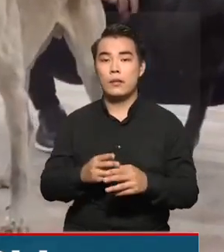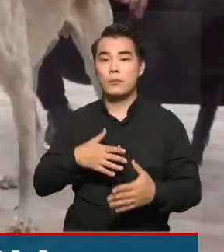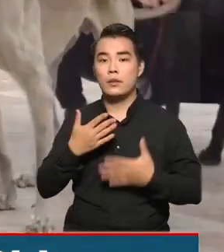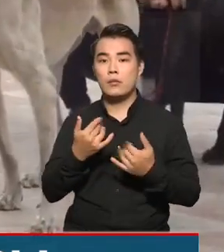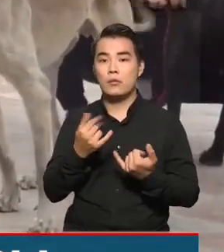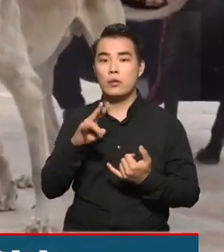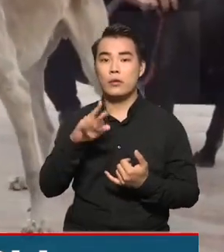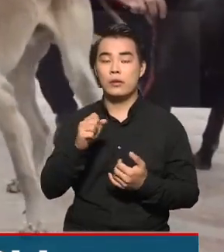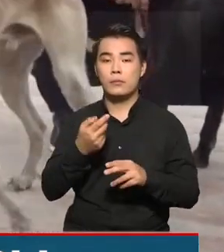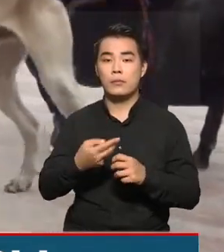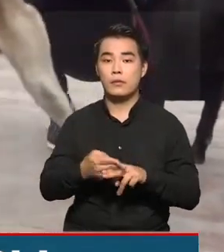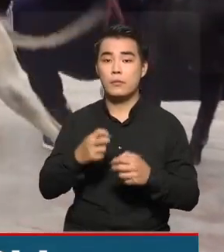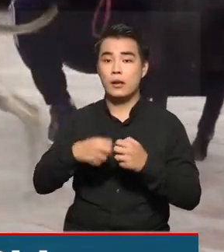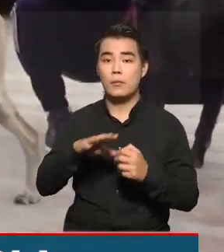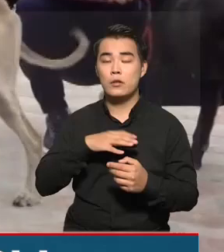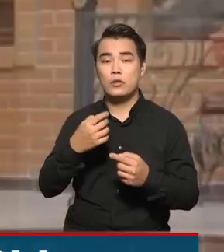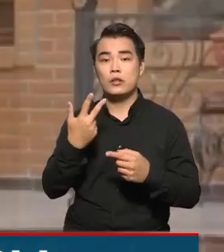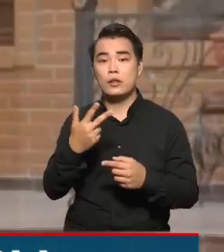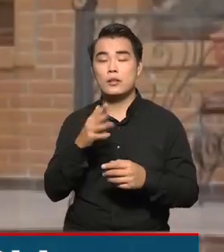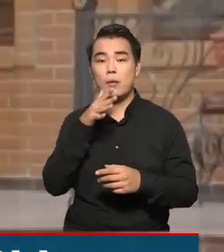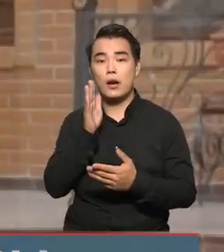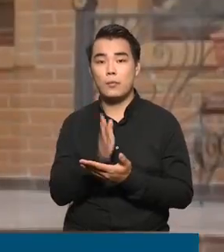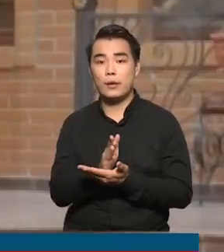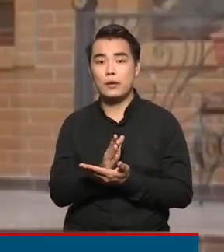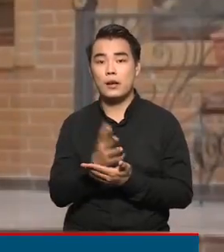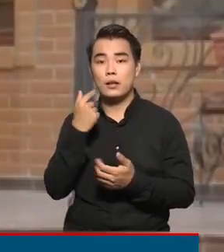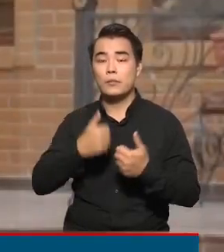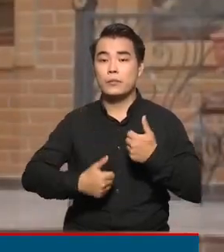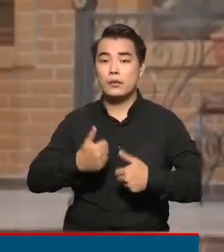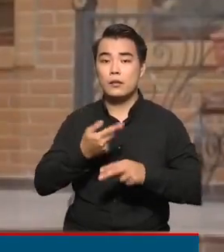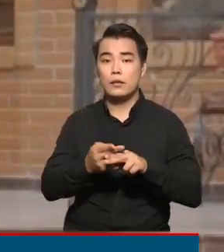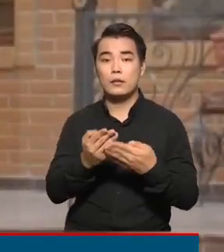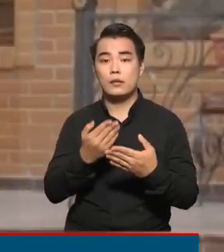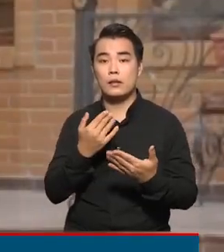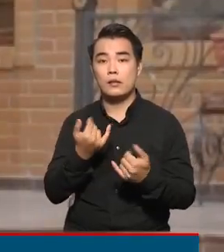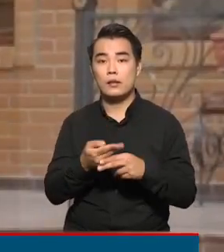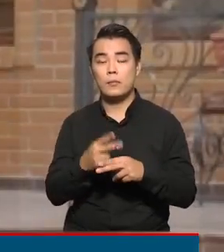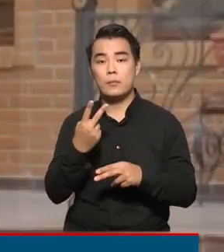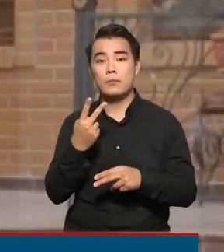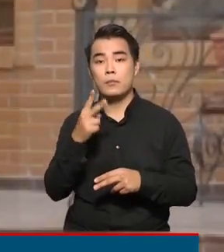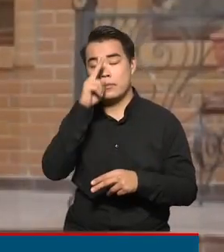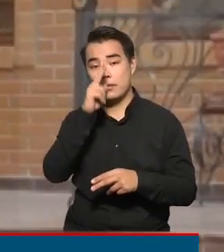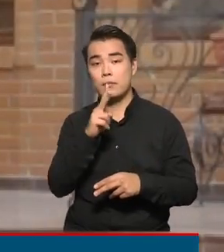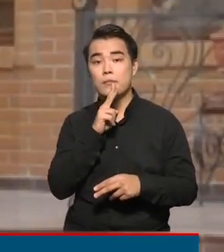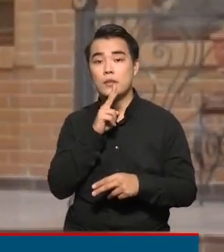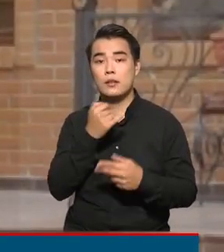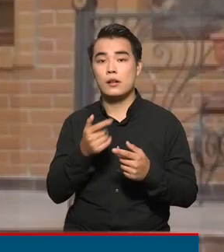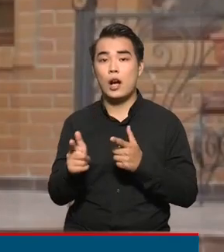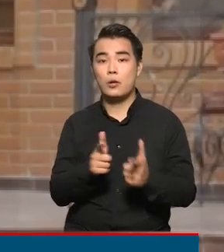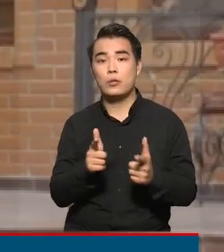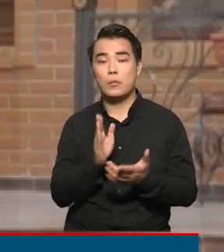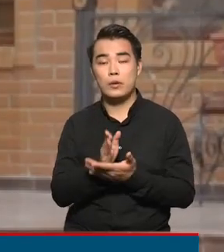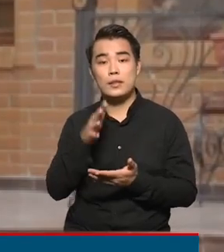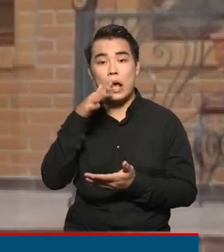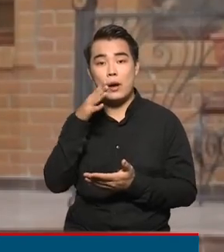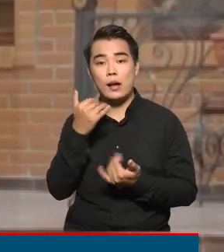алыпты. Дінмұхамедтің бұдан басқа тағы 3 үйі бар. Жарыстың алдында жалпы 1-2 ай шамасында дайындаймыз тазыларды.